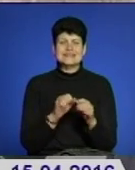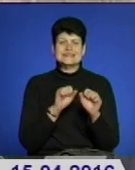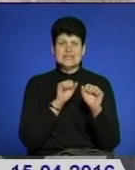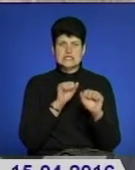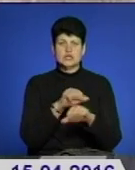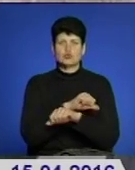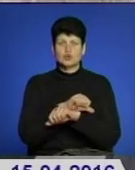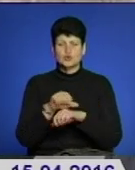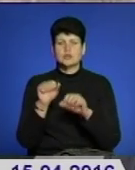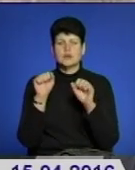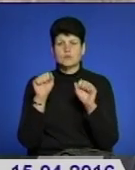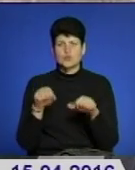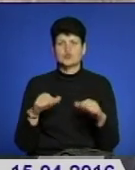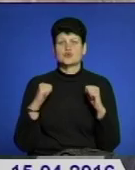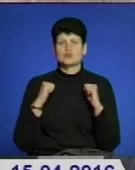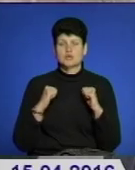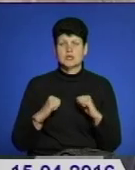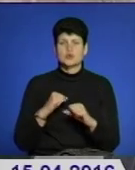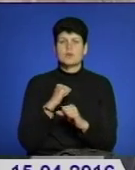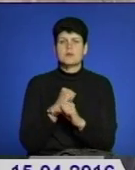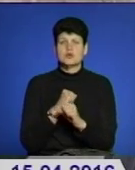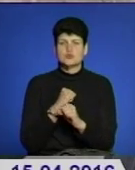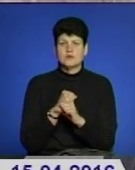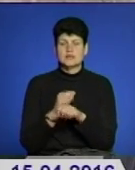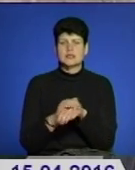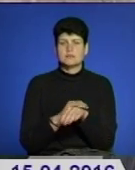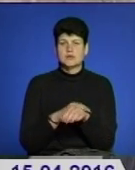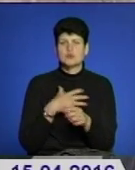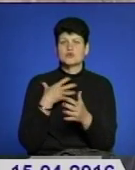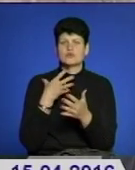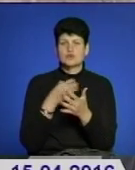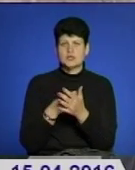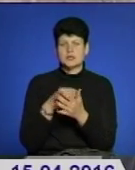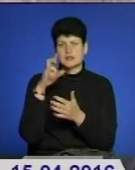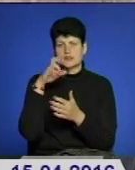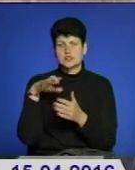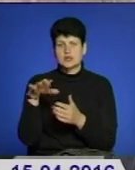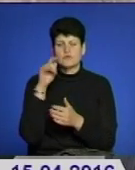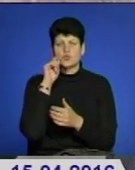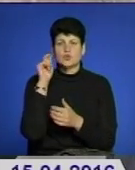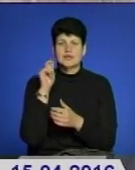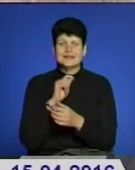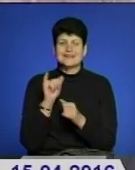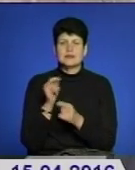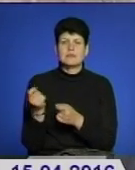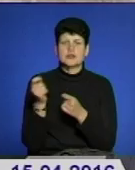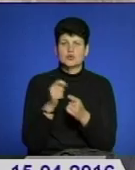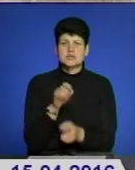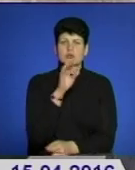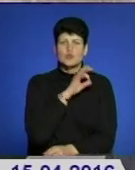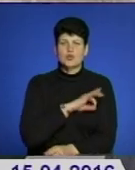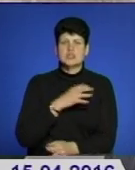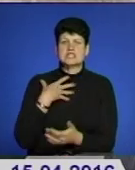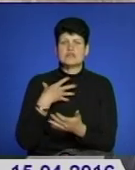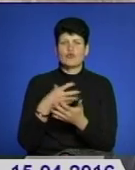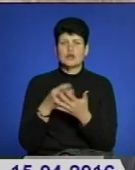захищають кордони, могли би спокійно працювати на благо своєї батьківщини України і приносити користь своїм